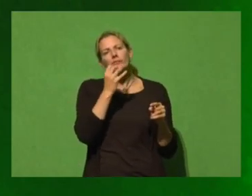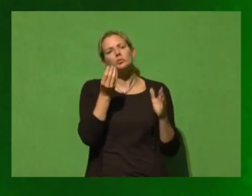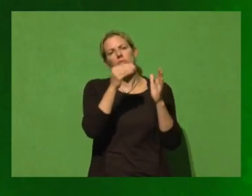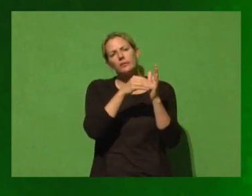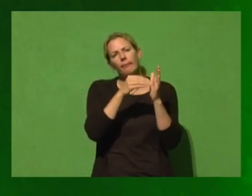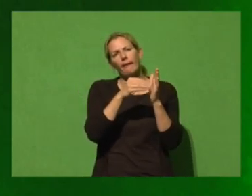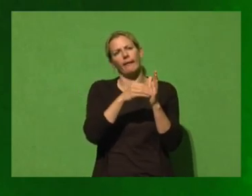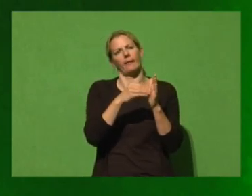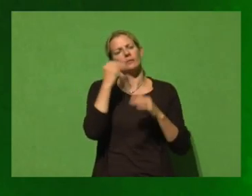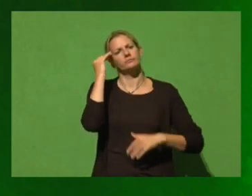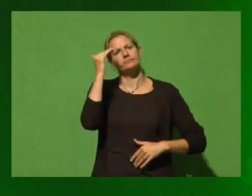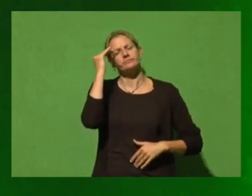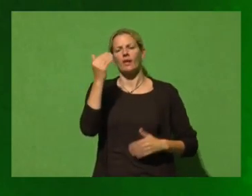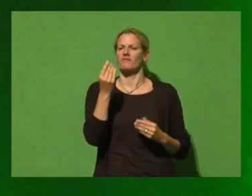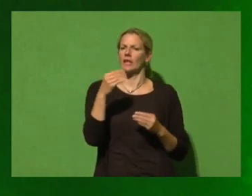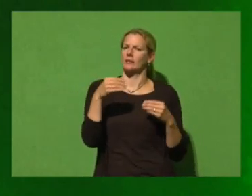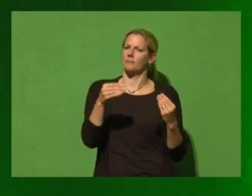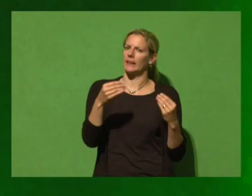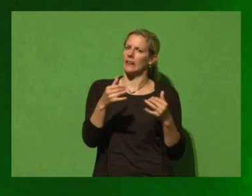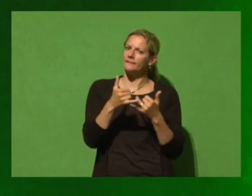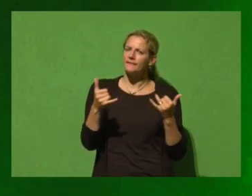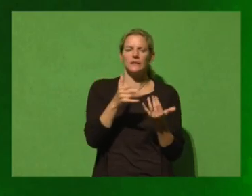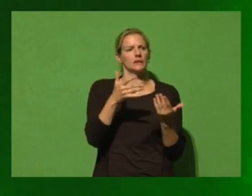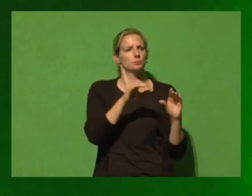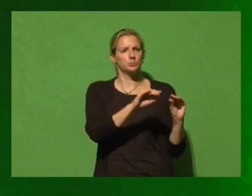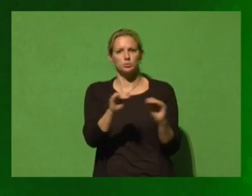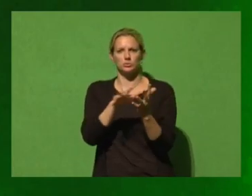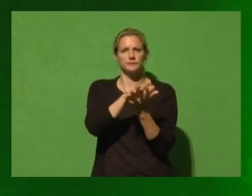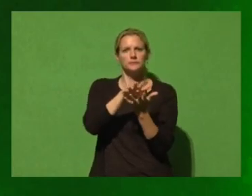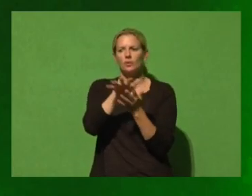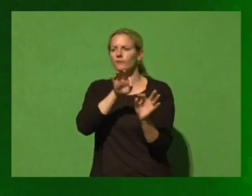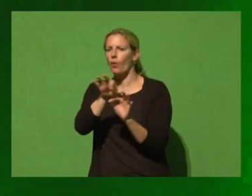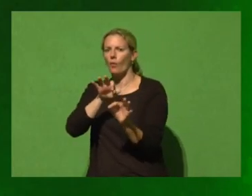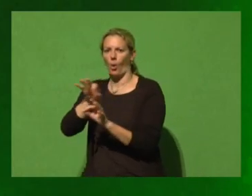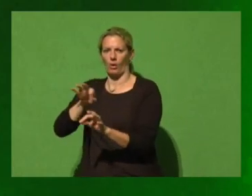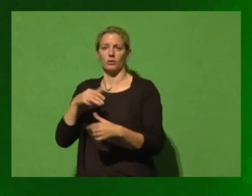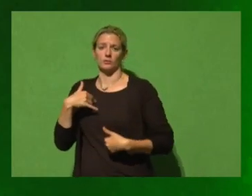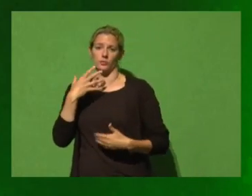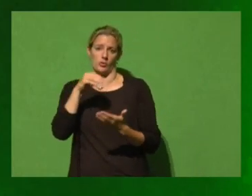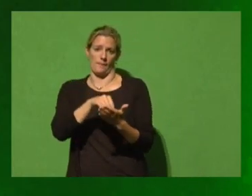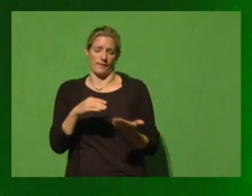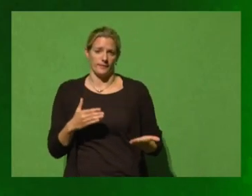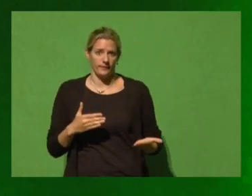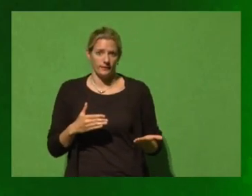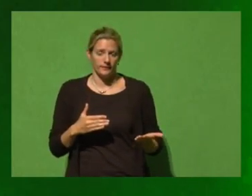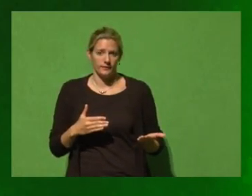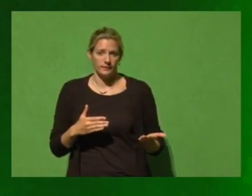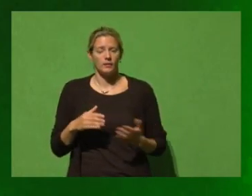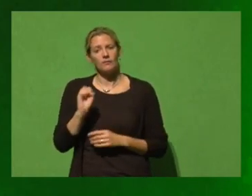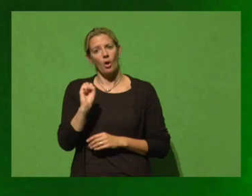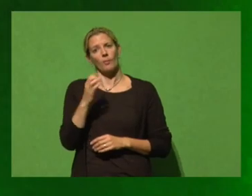unserer Finanzmittel mitwirken und dabei das Interesse